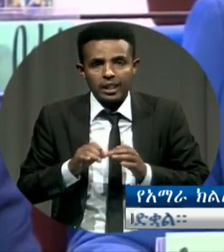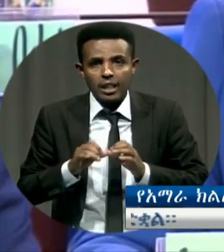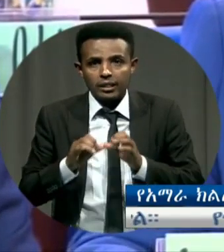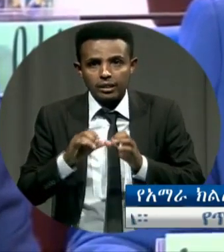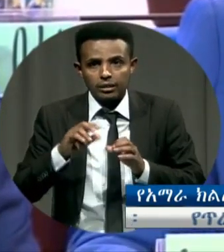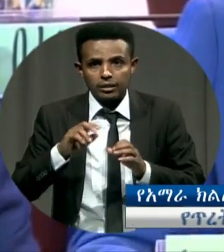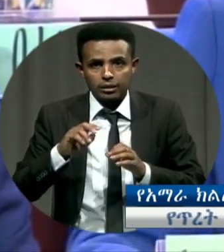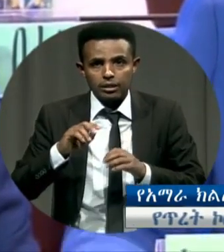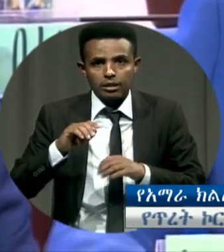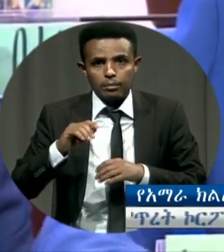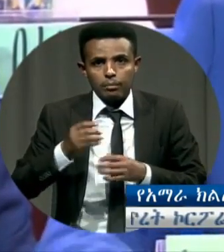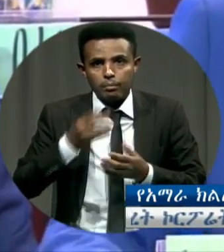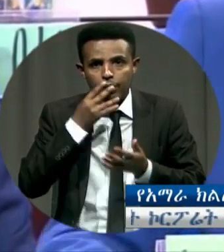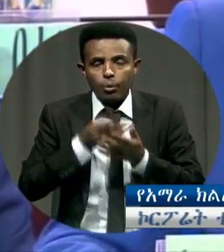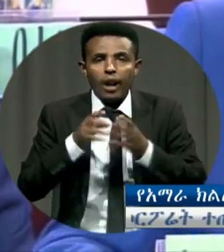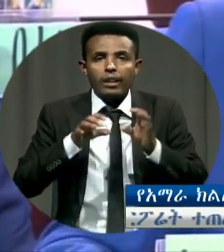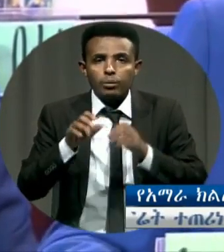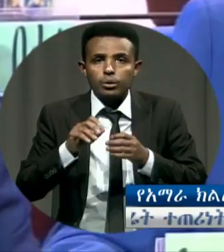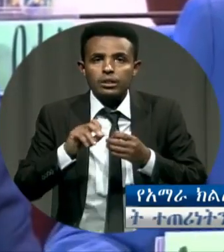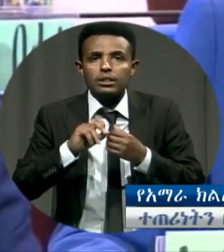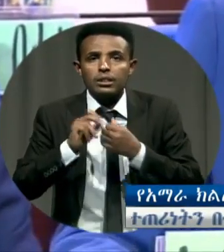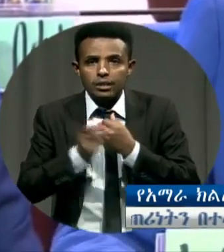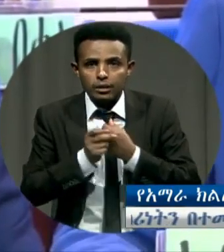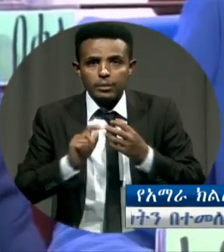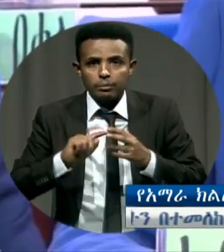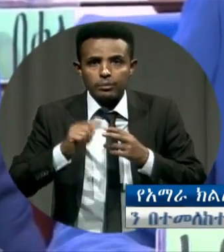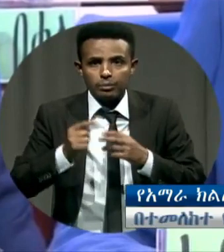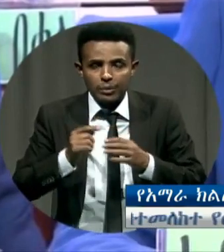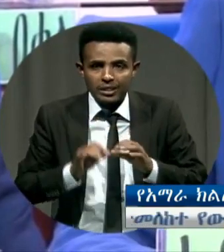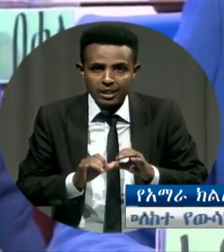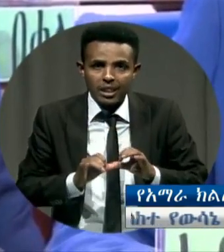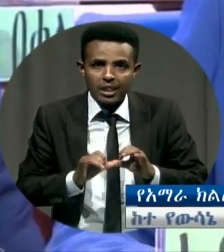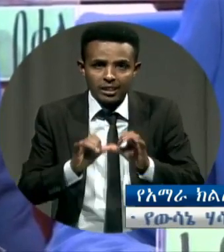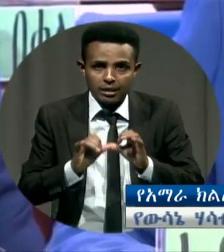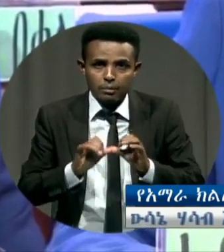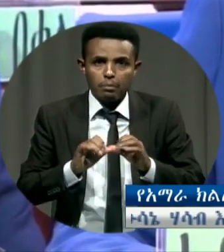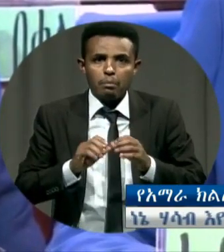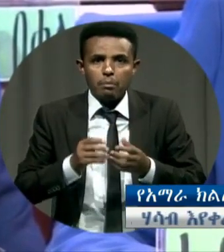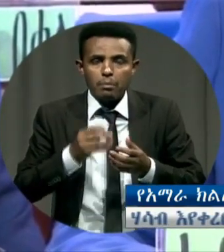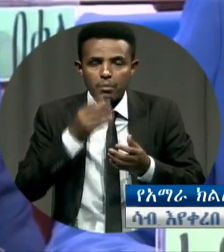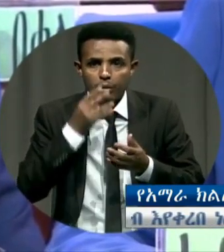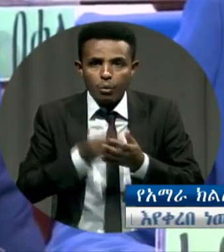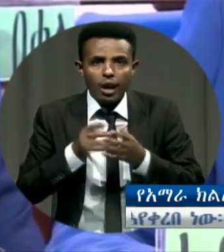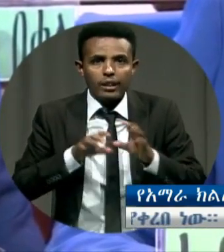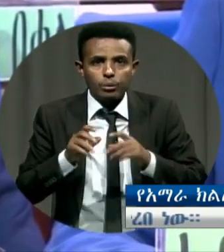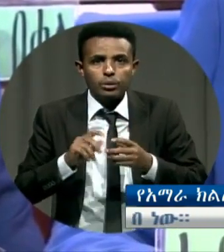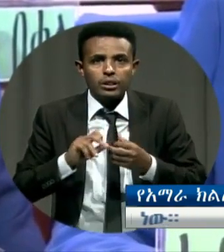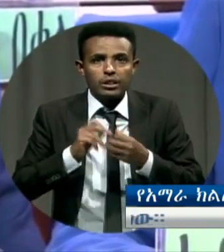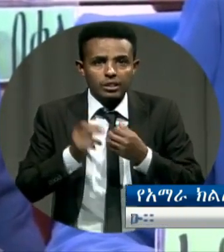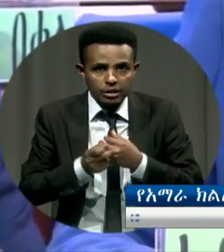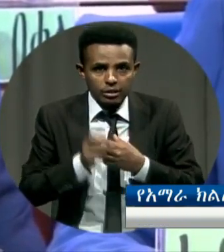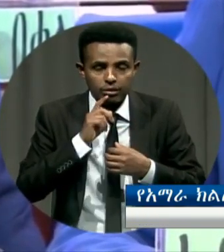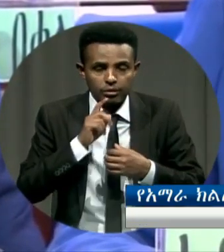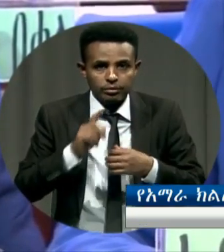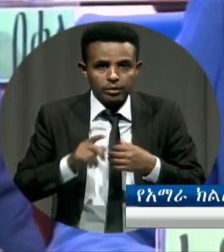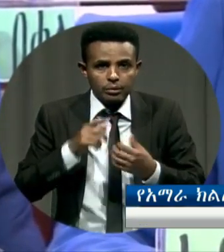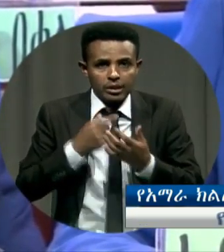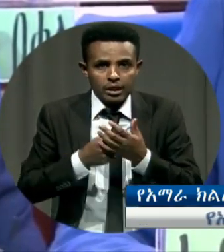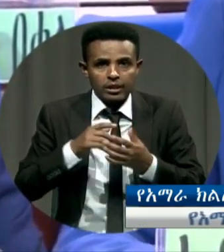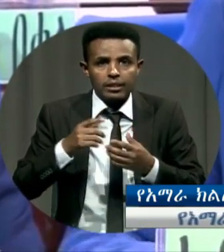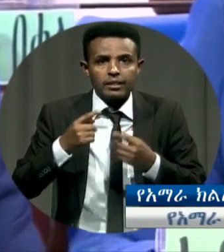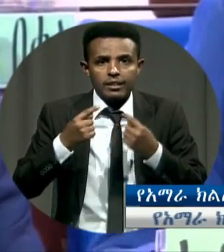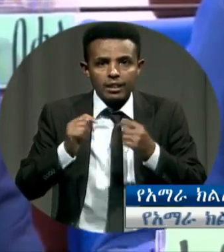ወይም ኢንዶመንት በመነሻ ካፒታል የተመሰረተ የዘላቂ በጎ አድራጎት ድርጅት ኢንዶመንት ነው። በመሆኑም ጥረት